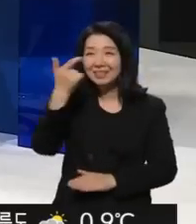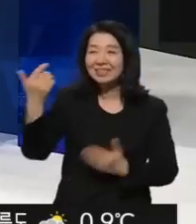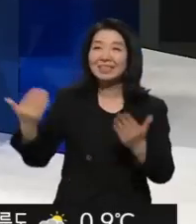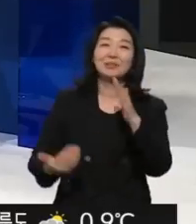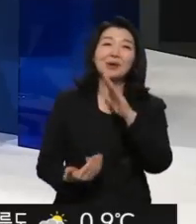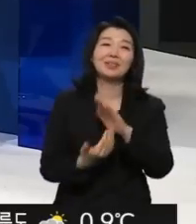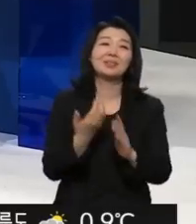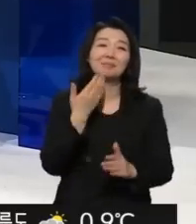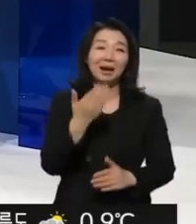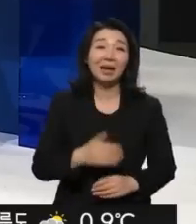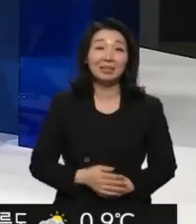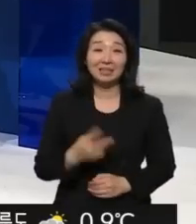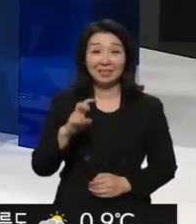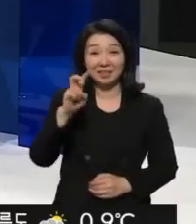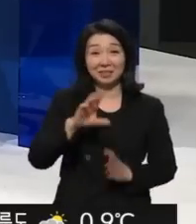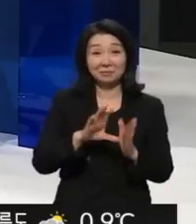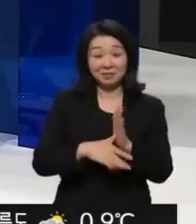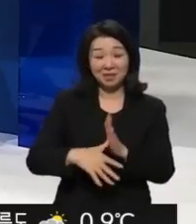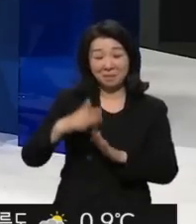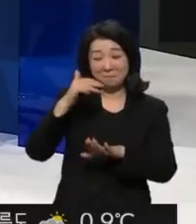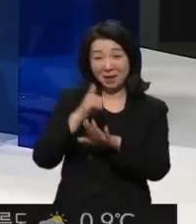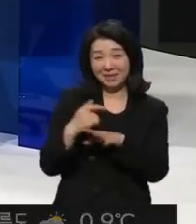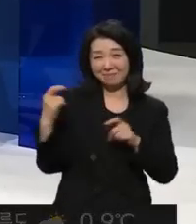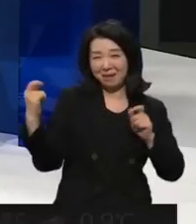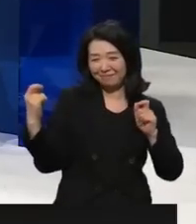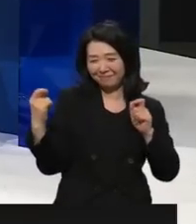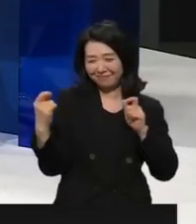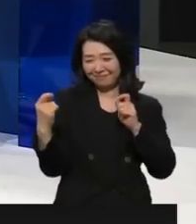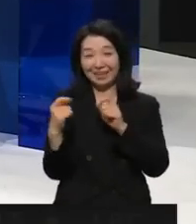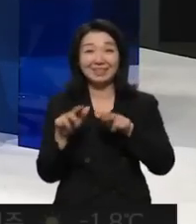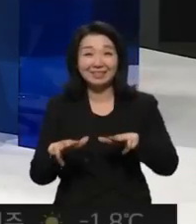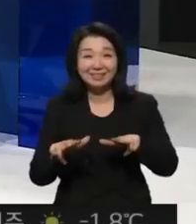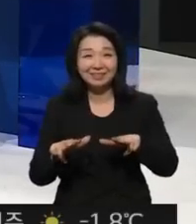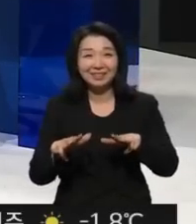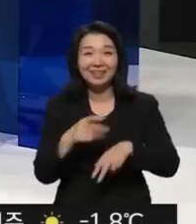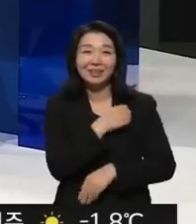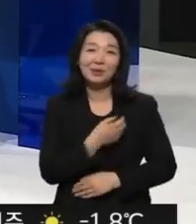완성할 수 있죠. 2022년도 막바지를 향해 가는 지금